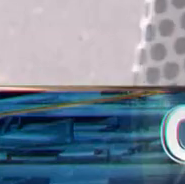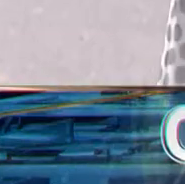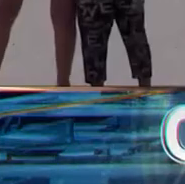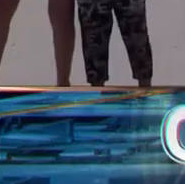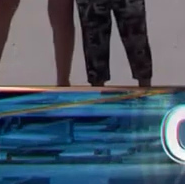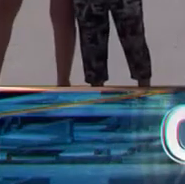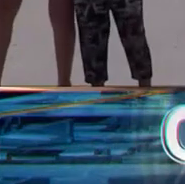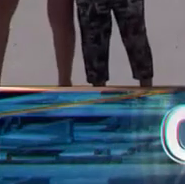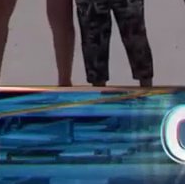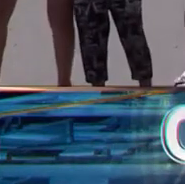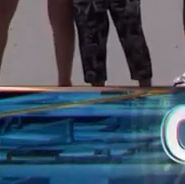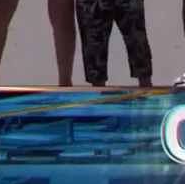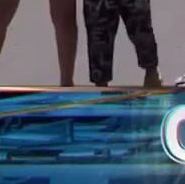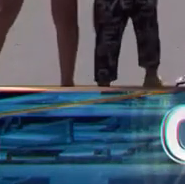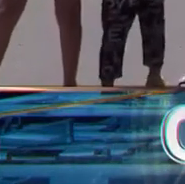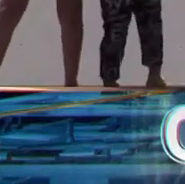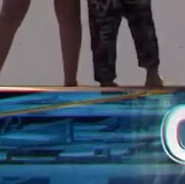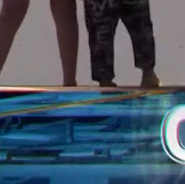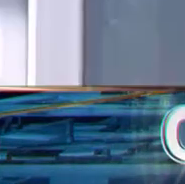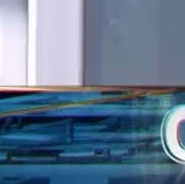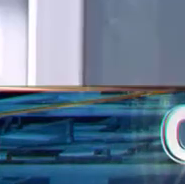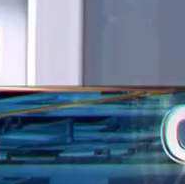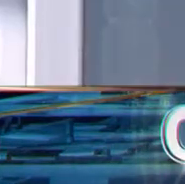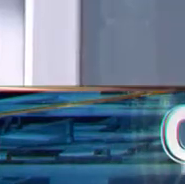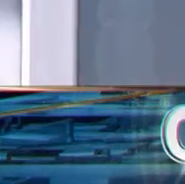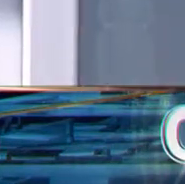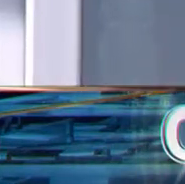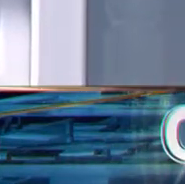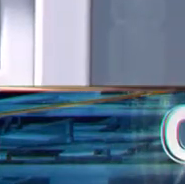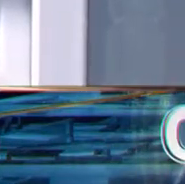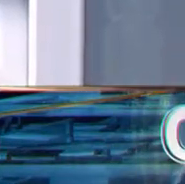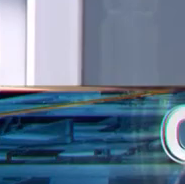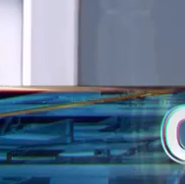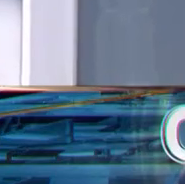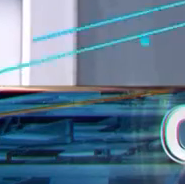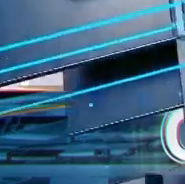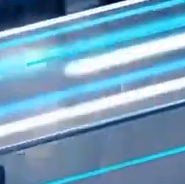На радость детям. День защиты детей в этом году проходит в необычном формате.